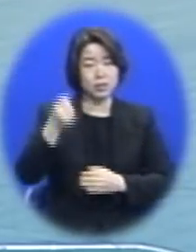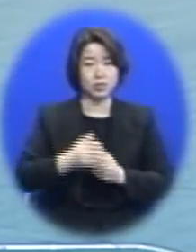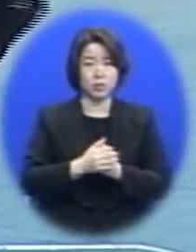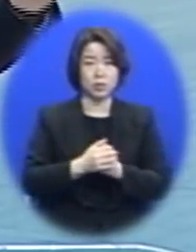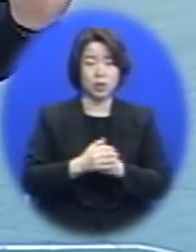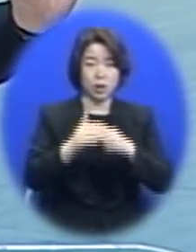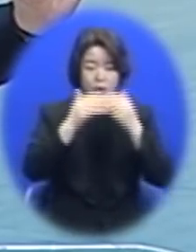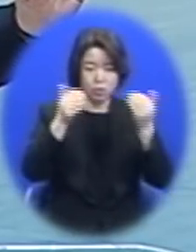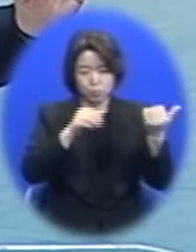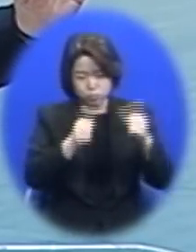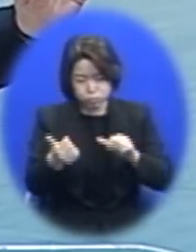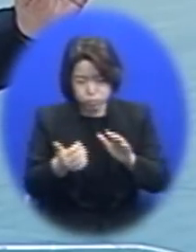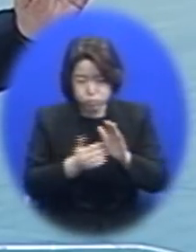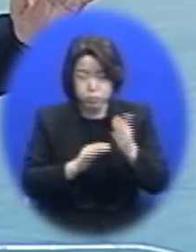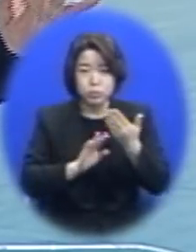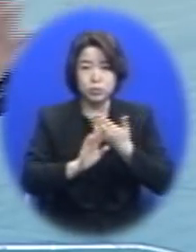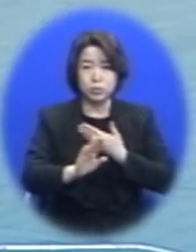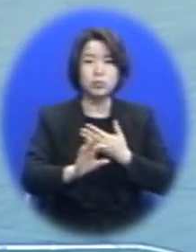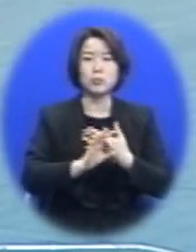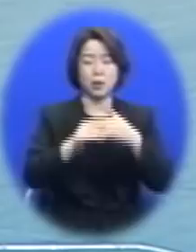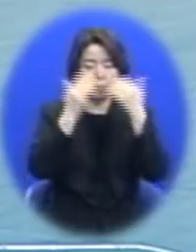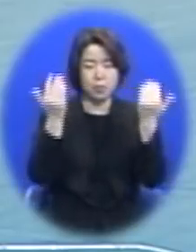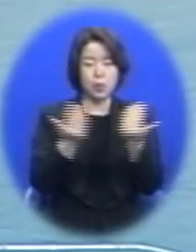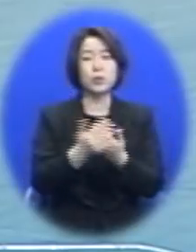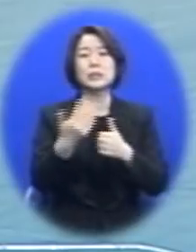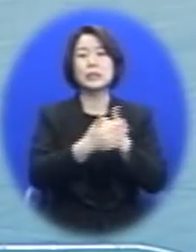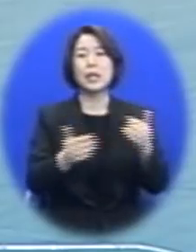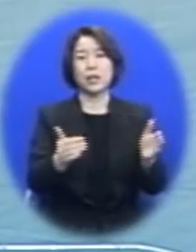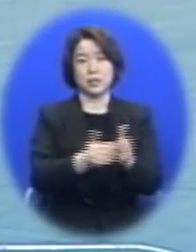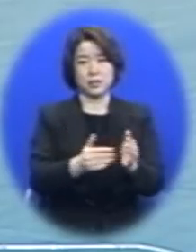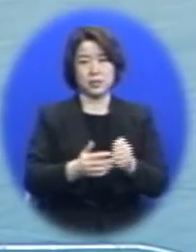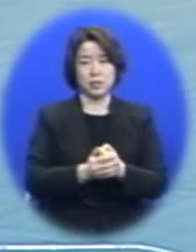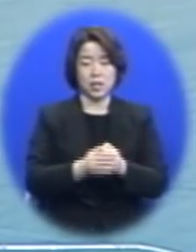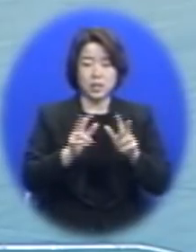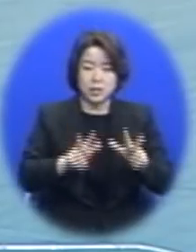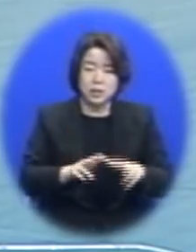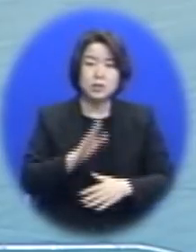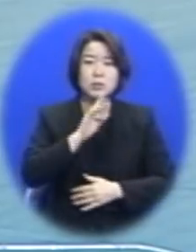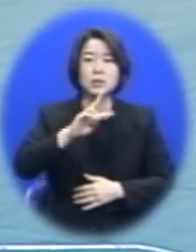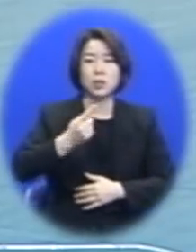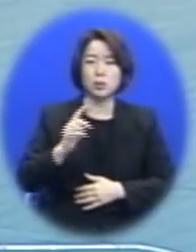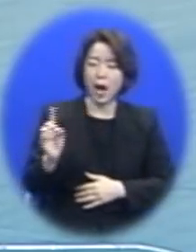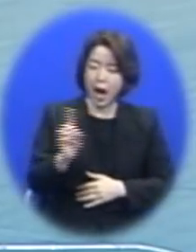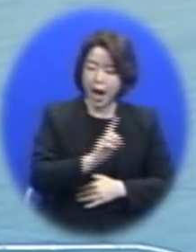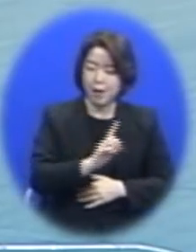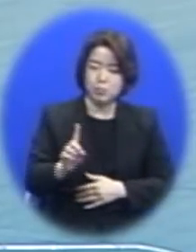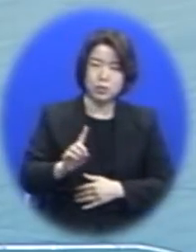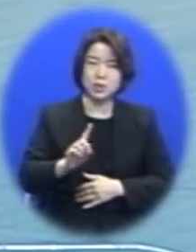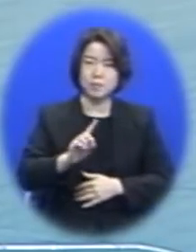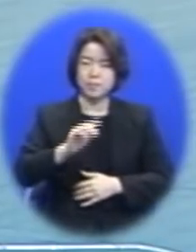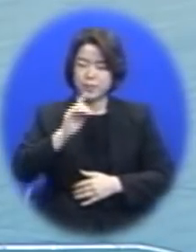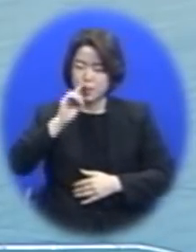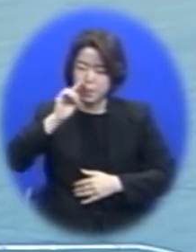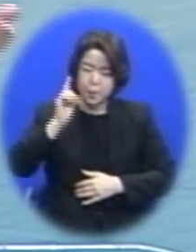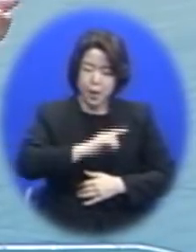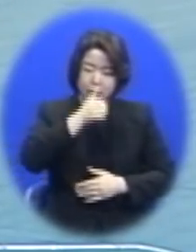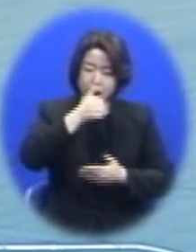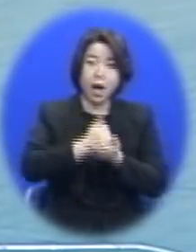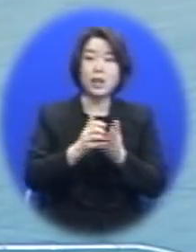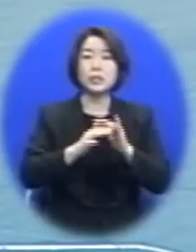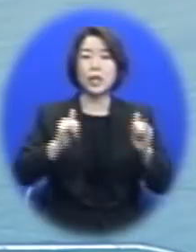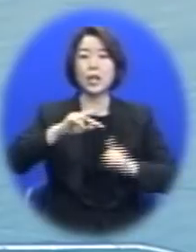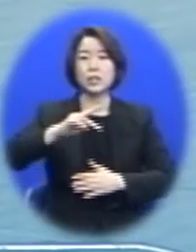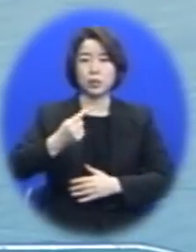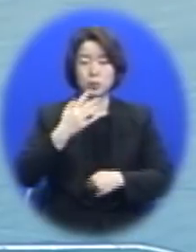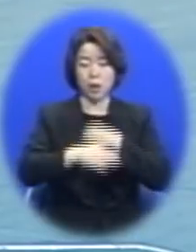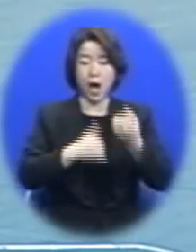모든 은혜가 끝입니다 지금은 그래도 아무리 흉악한 죄인이라도 하나님의 은혜 안에